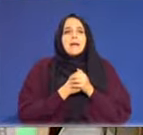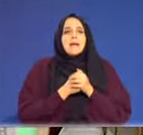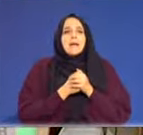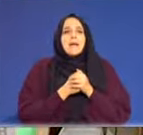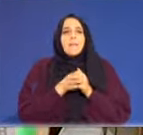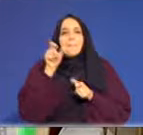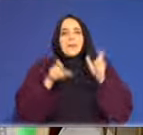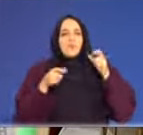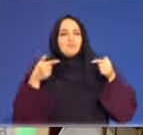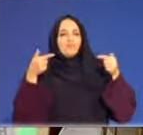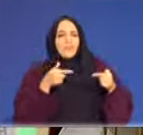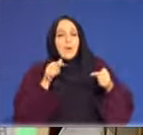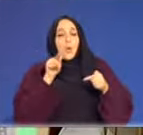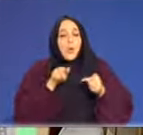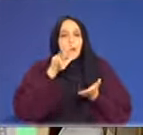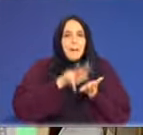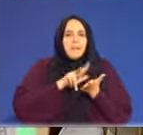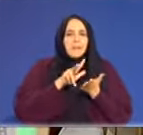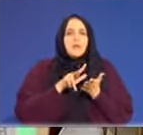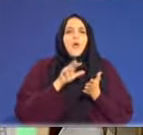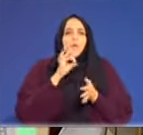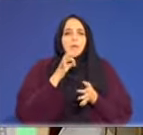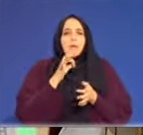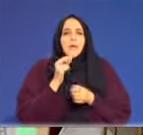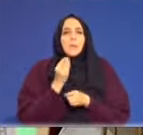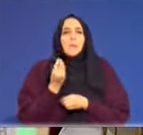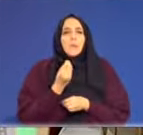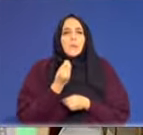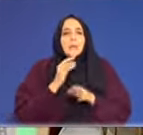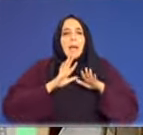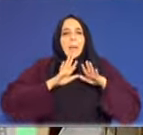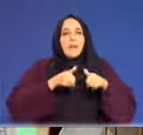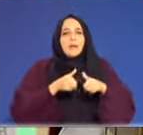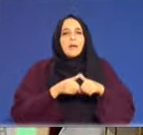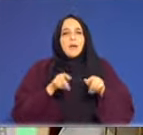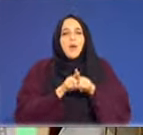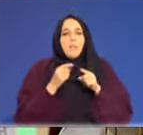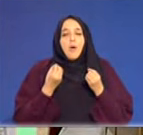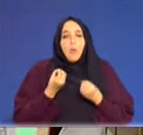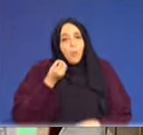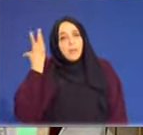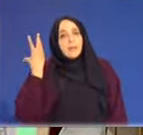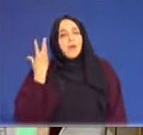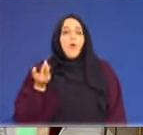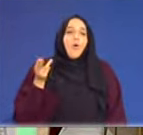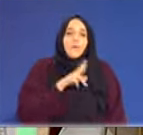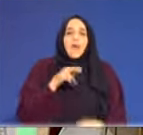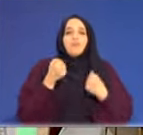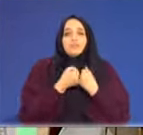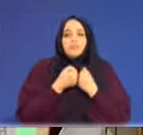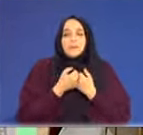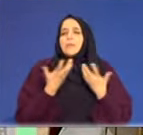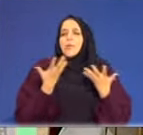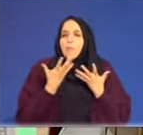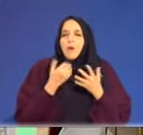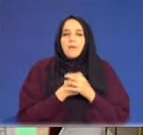شكليا، ثم تعود مرة أخرى النزاعات إلى الواجهة. دكتور، في مجلس الصلح من